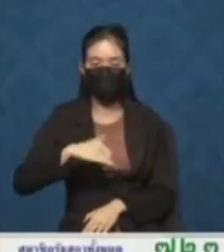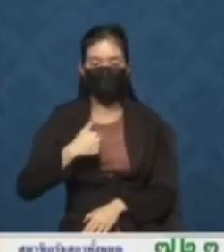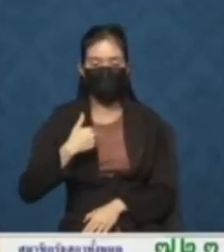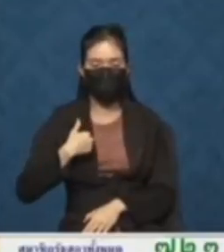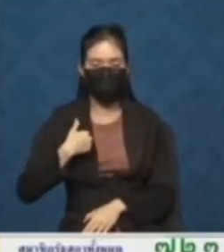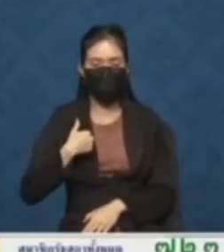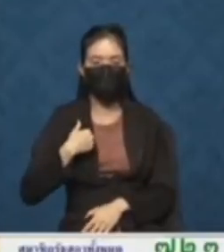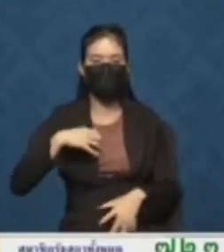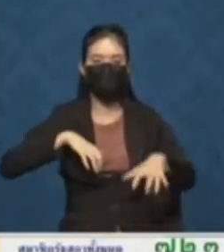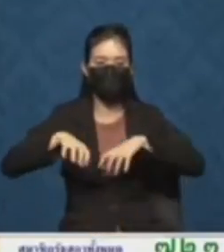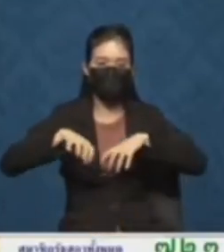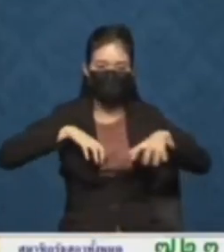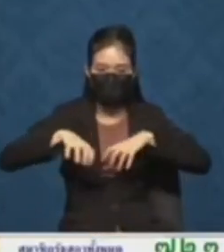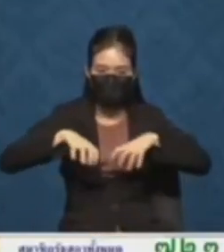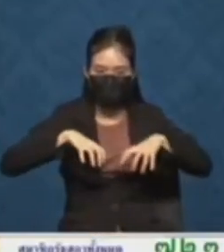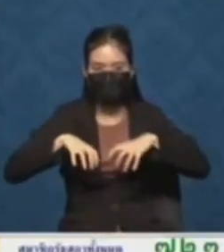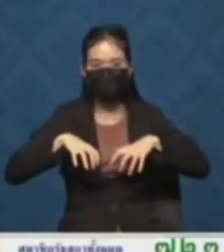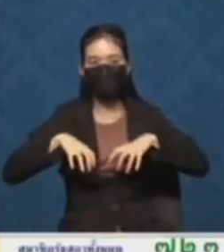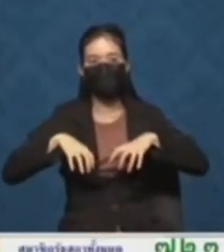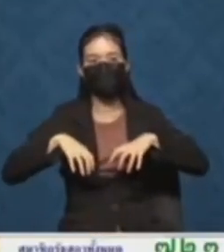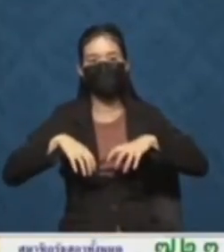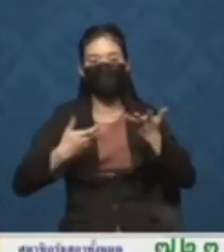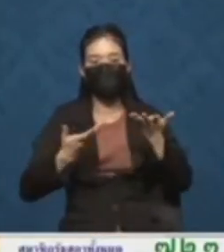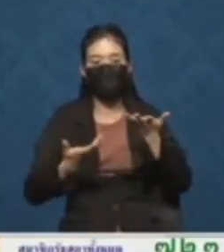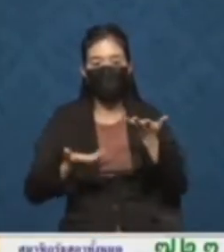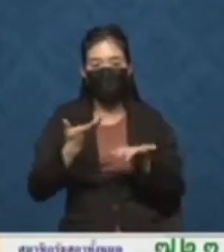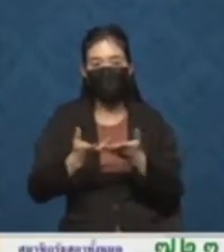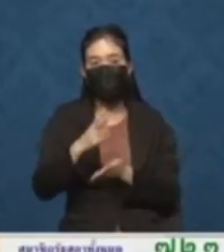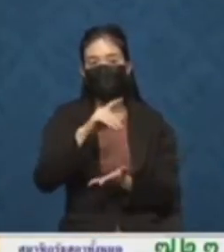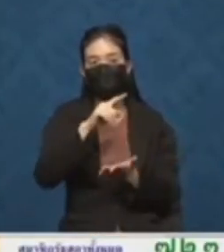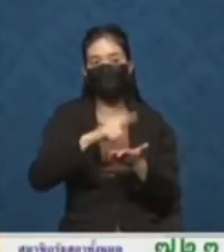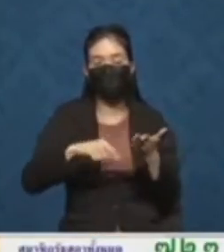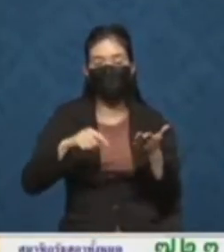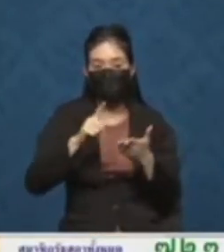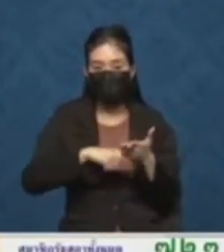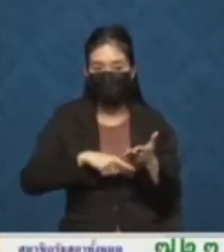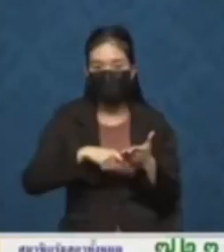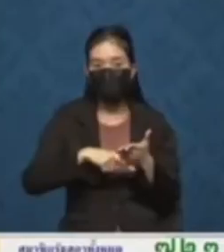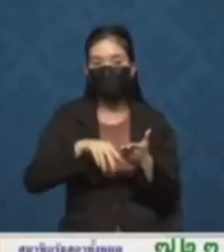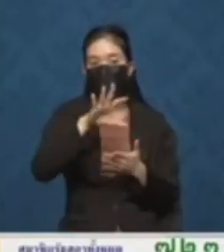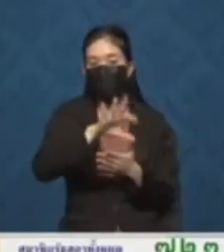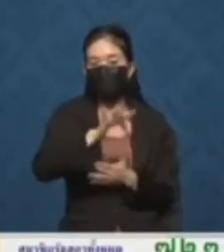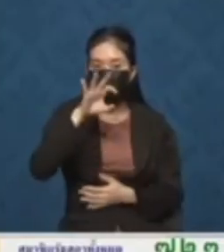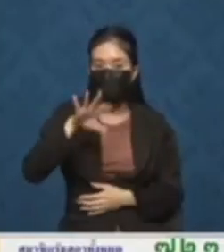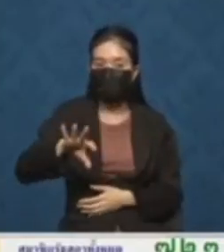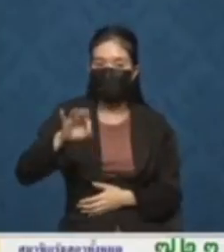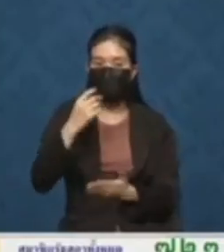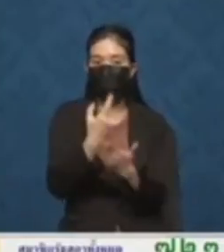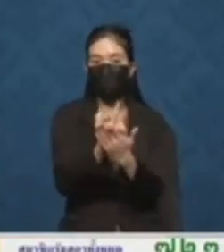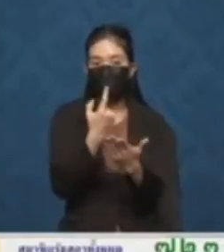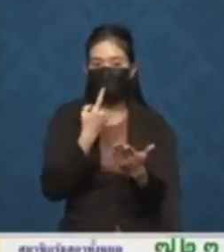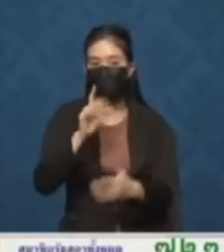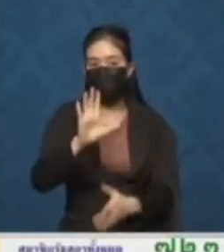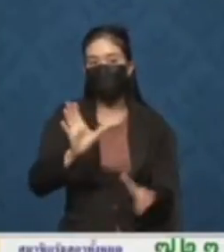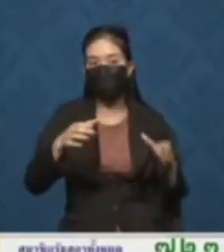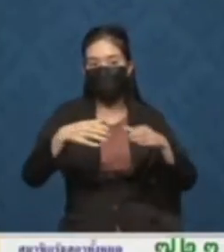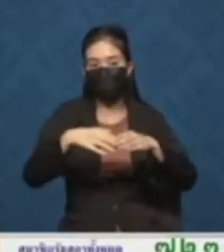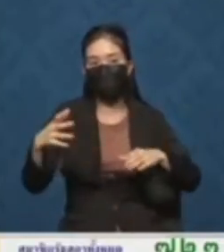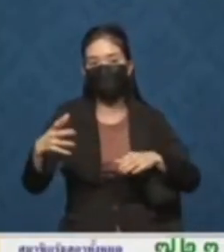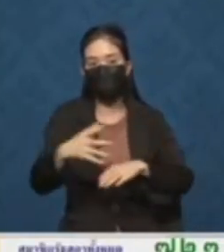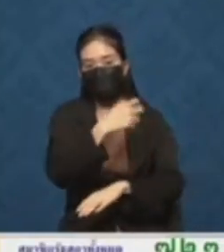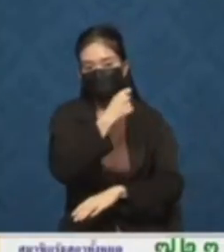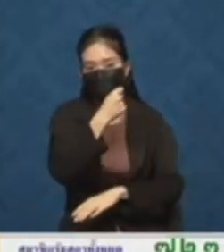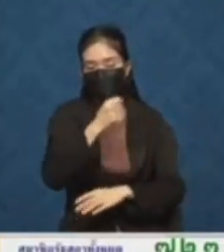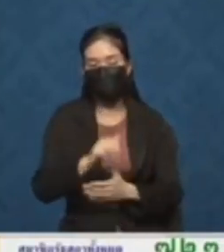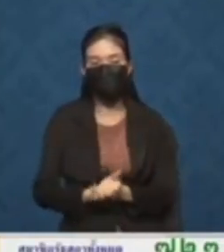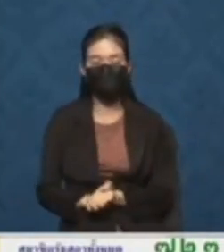บริหารให้มีส่วนในการเลือกผู้แทนที่จะมาเป็นตัวแทนของพรรคการเมืองไปดูเลยครับว่า